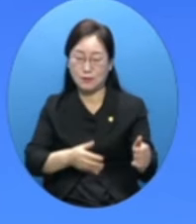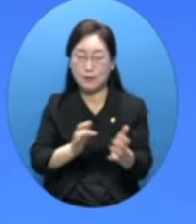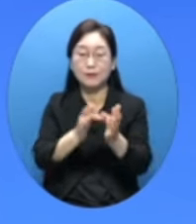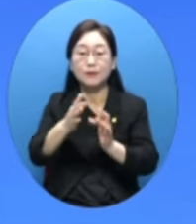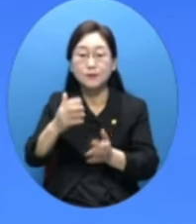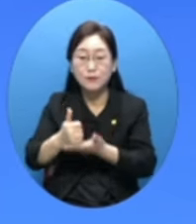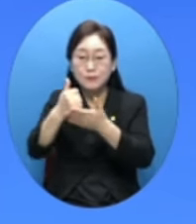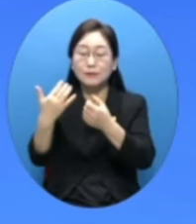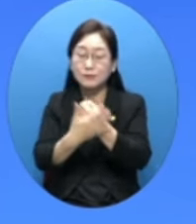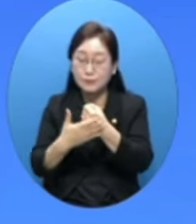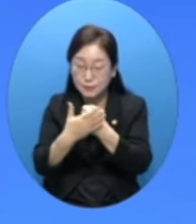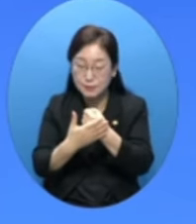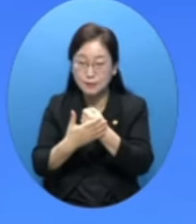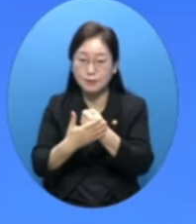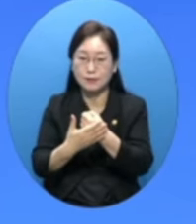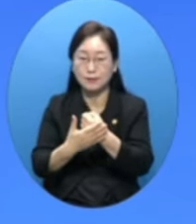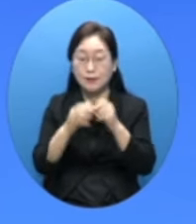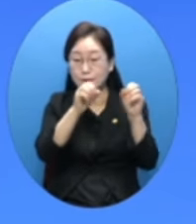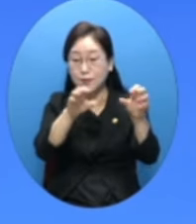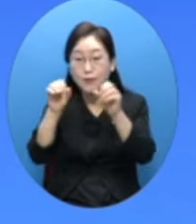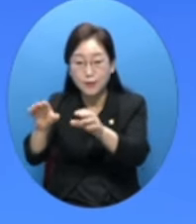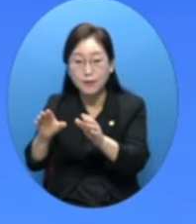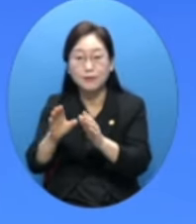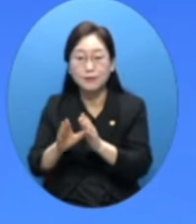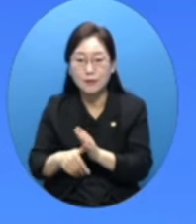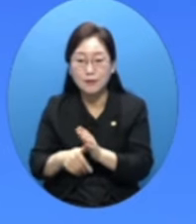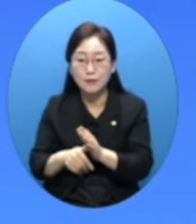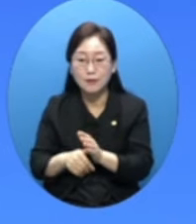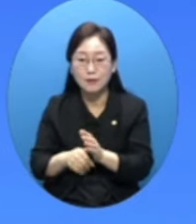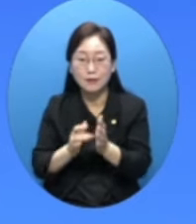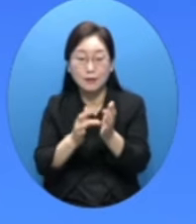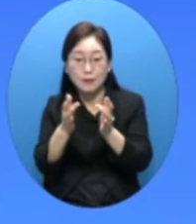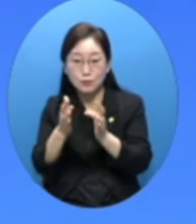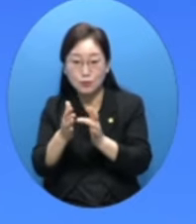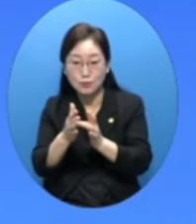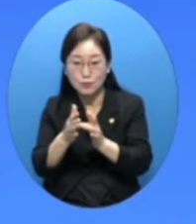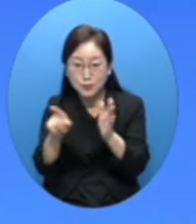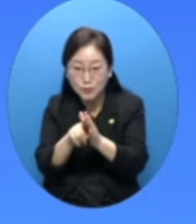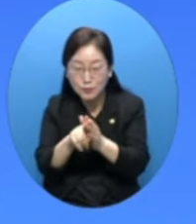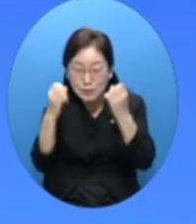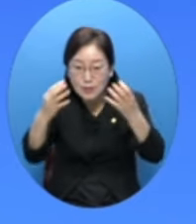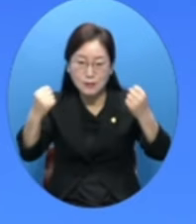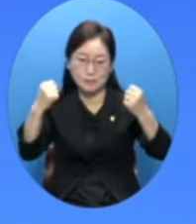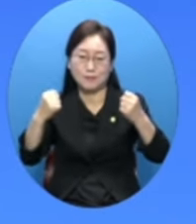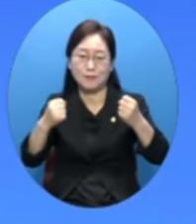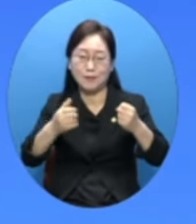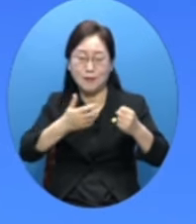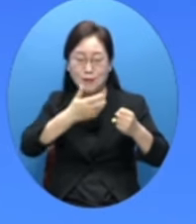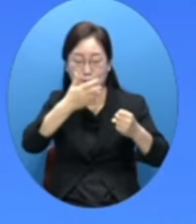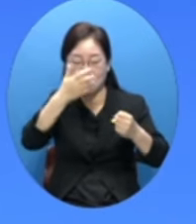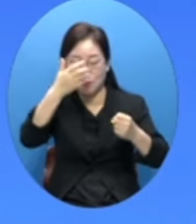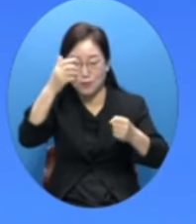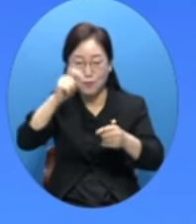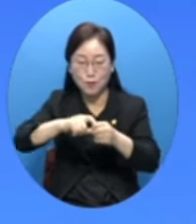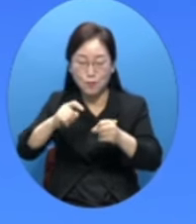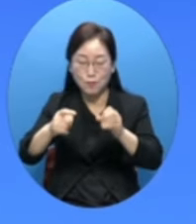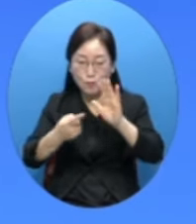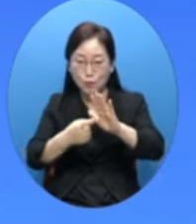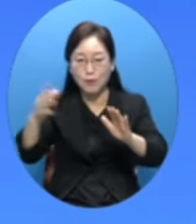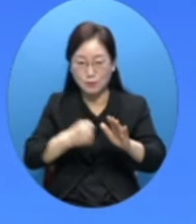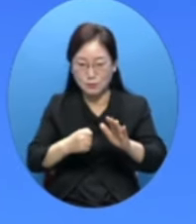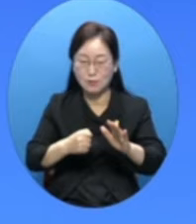그 은혜를 그들에게 전할 때 저들이 예수님에서 세임을 얻게 되고 삶의 꿈과 목표를 갖고 나갈 수 있게 될